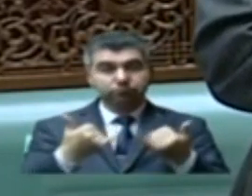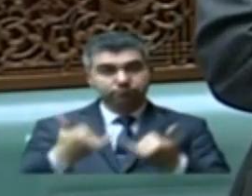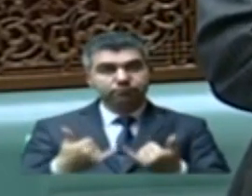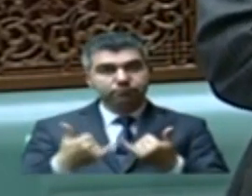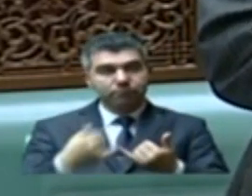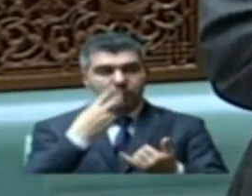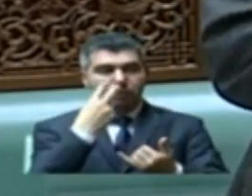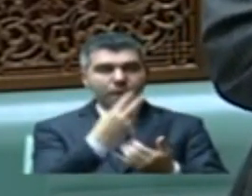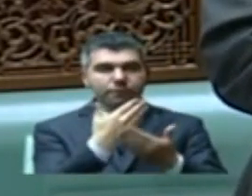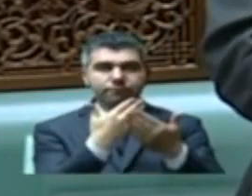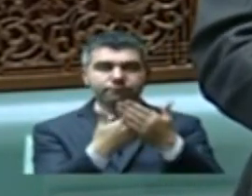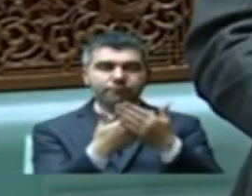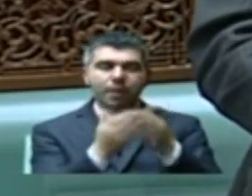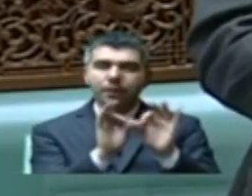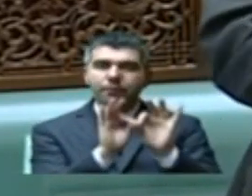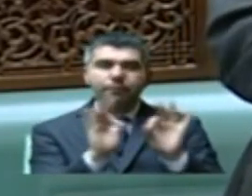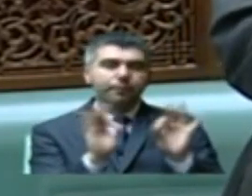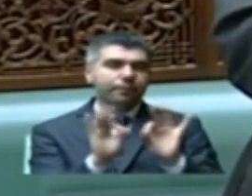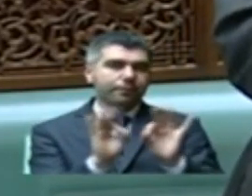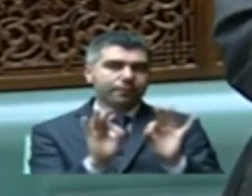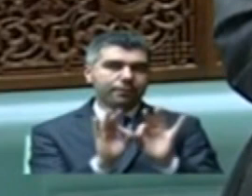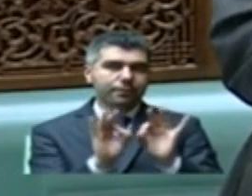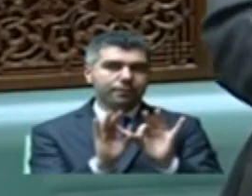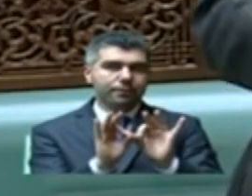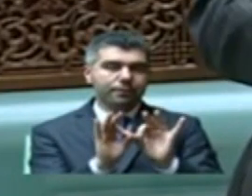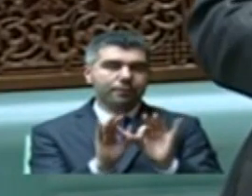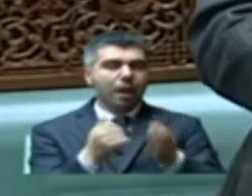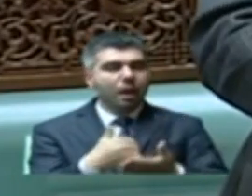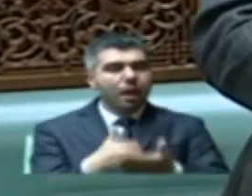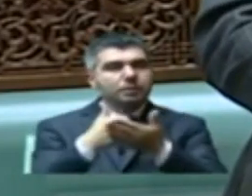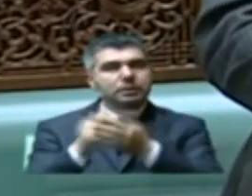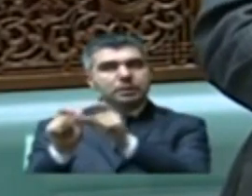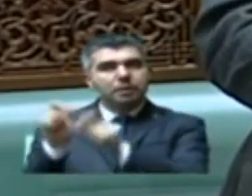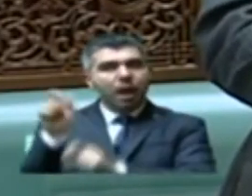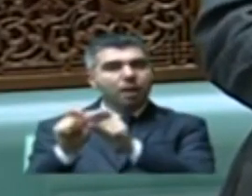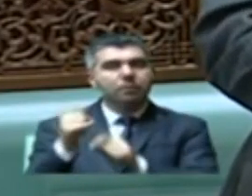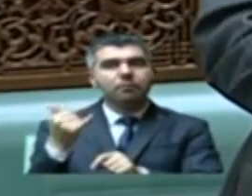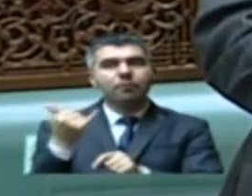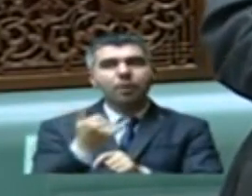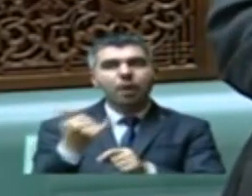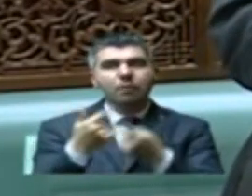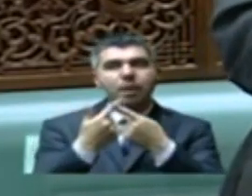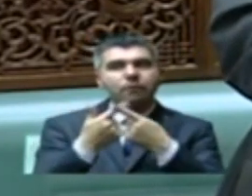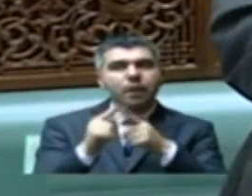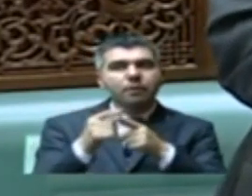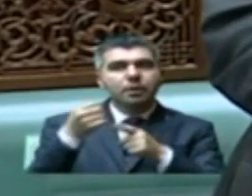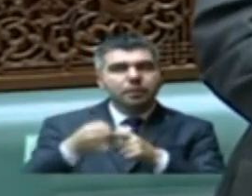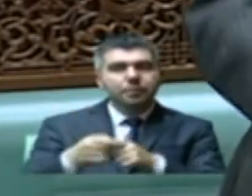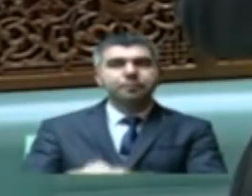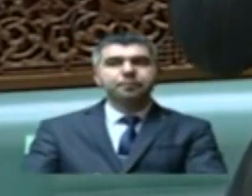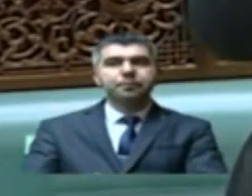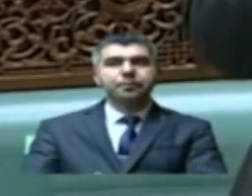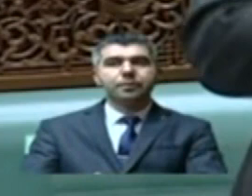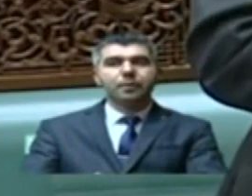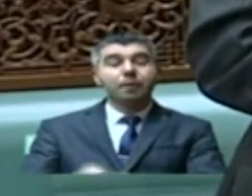نرى بأن الملموس لنحافظ على هؤلاء باش تبقى حتى الحرف ديال الصناعة التقليدية نحافظوا لما تنقارشي.